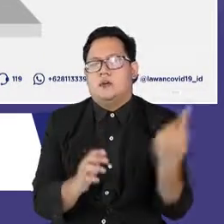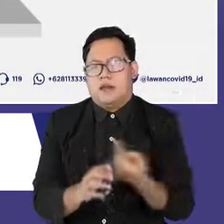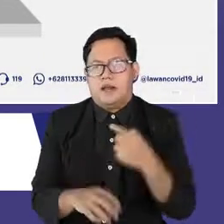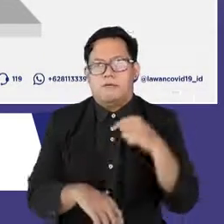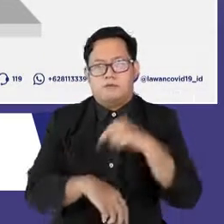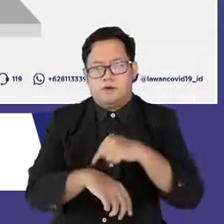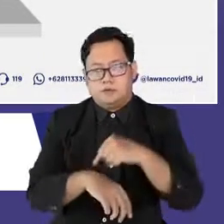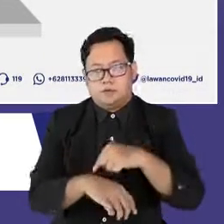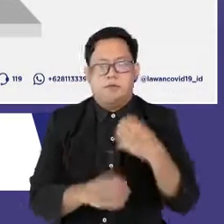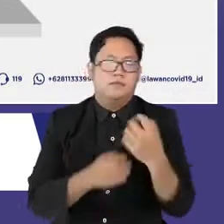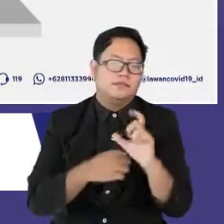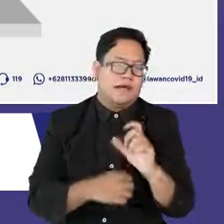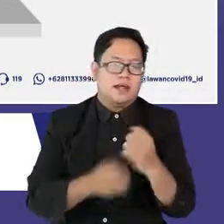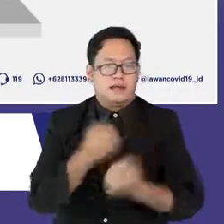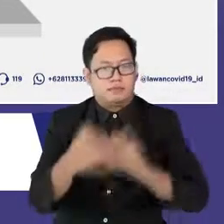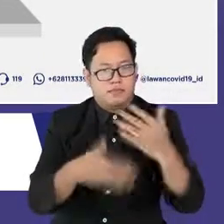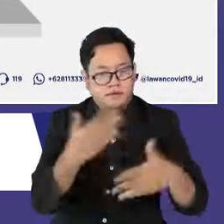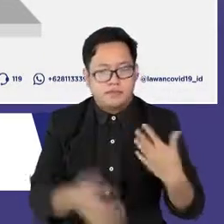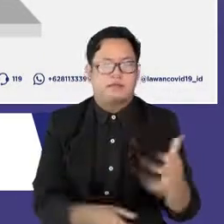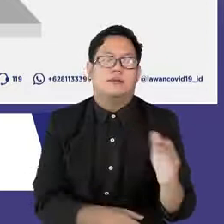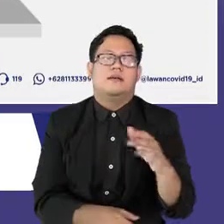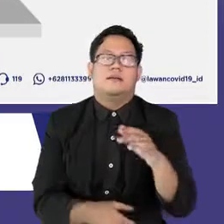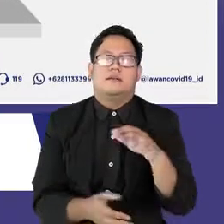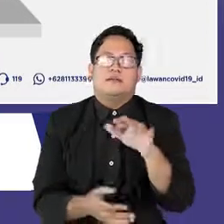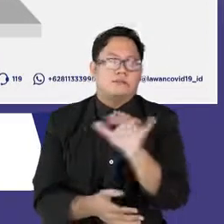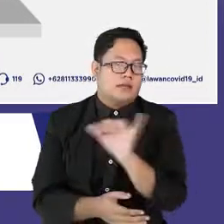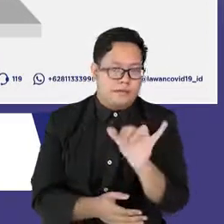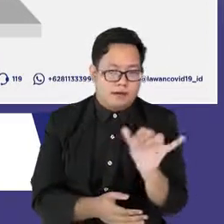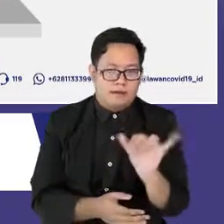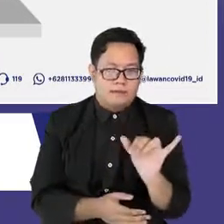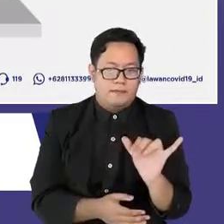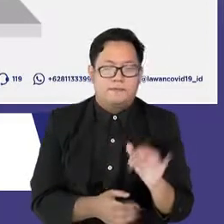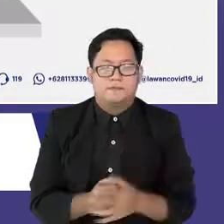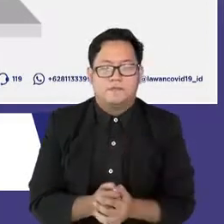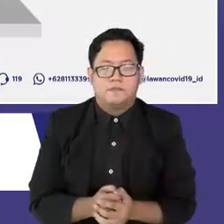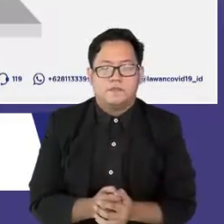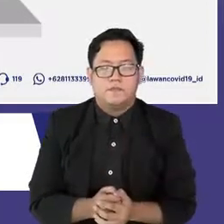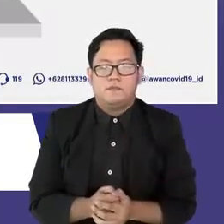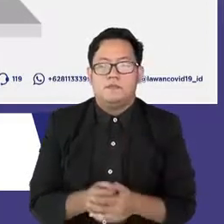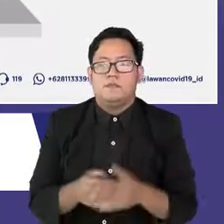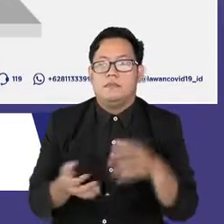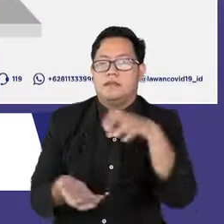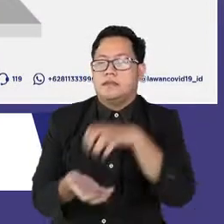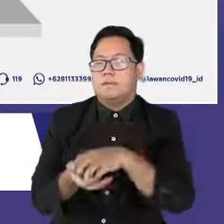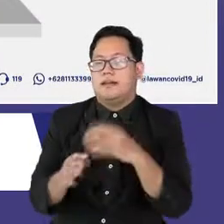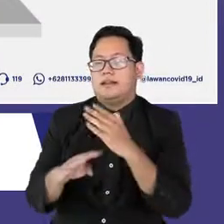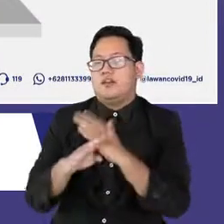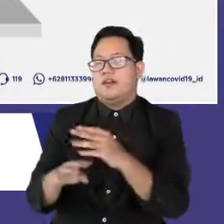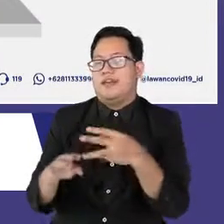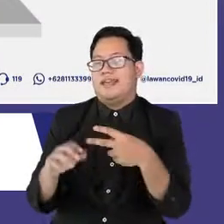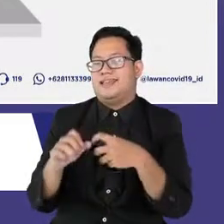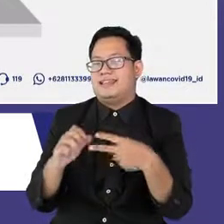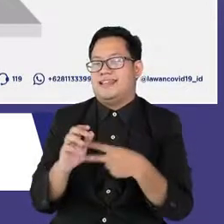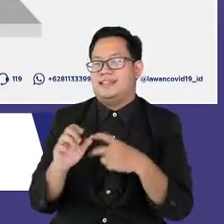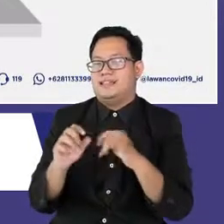sebagaimana di daerah pulau Jawa dan Bali sektor non esensial dapat melakukan wafo dengan